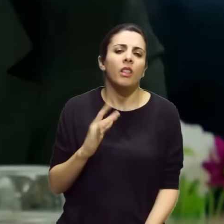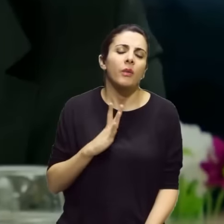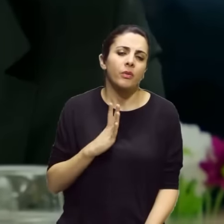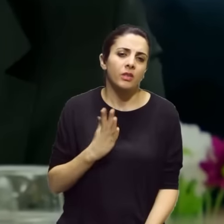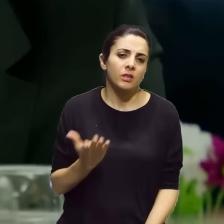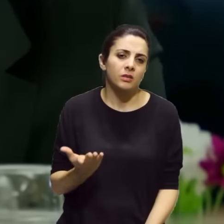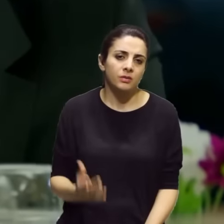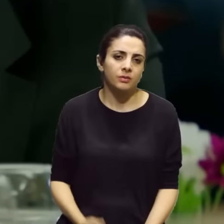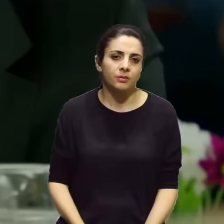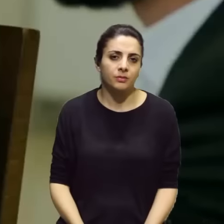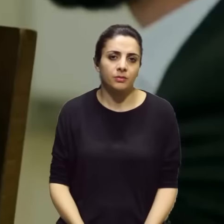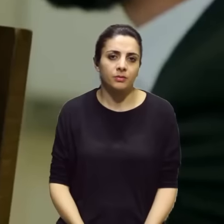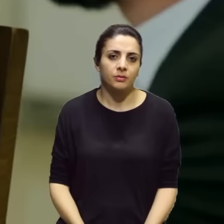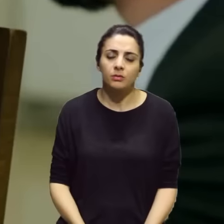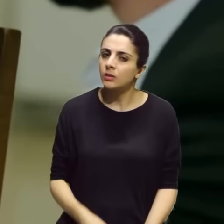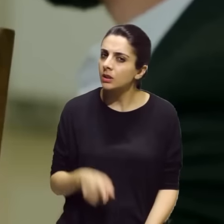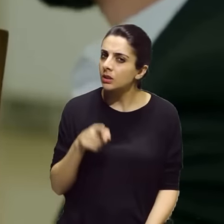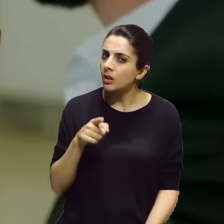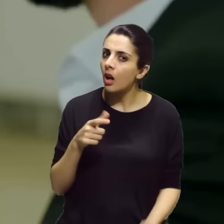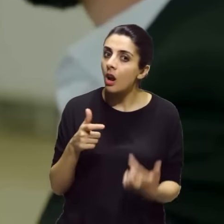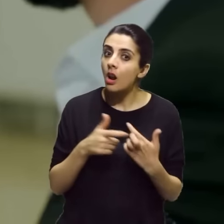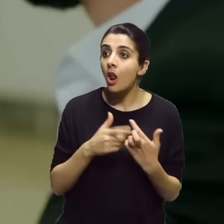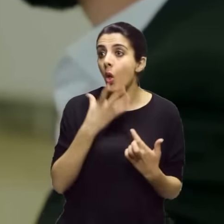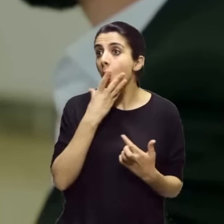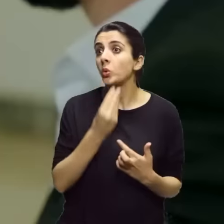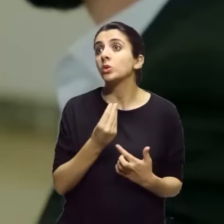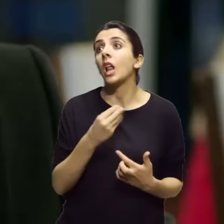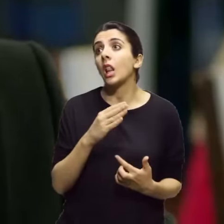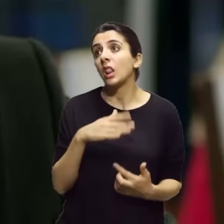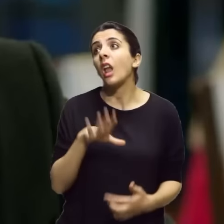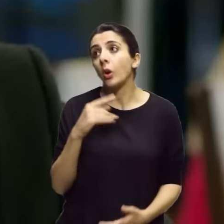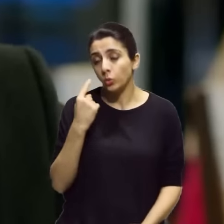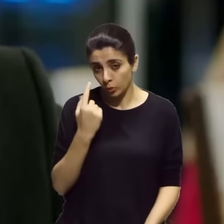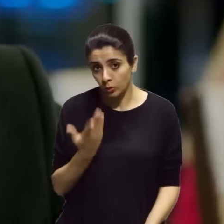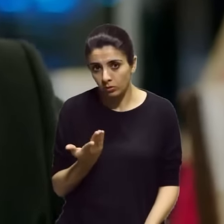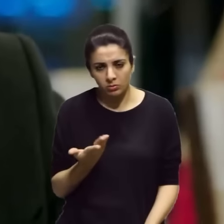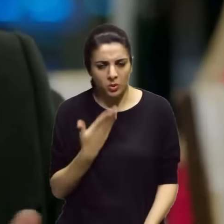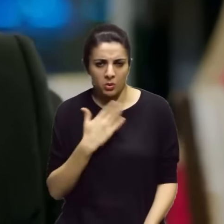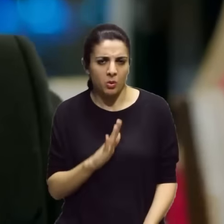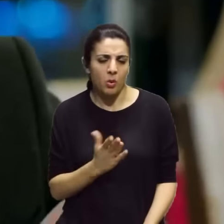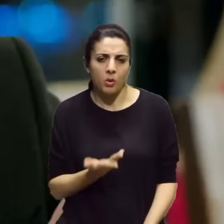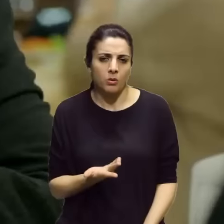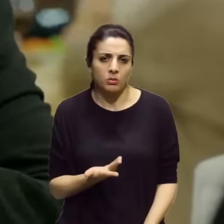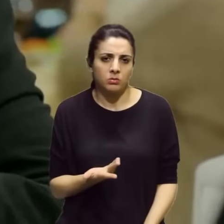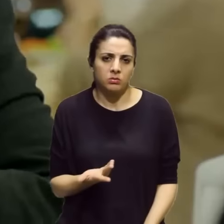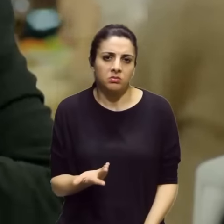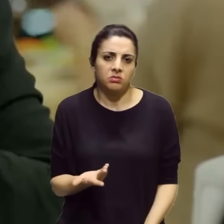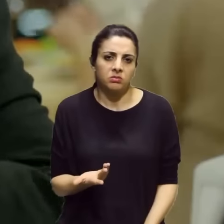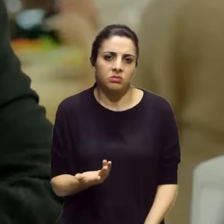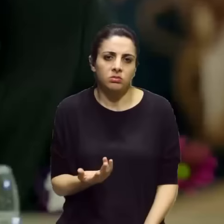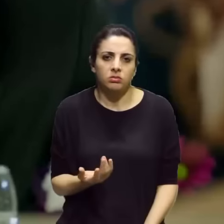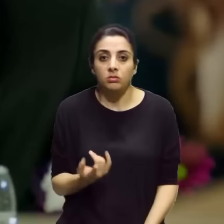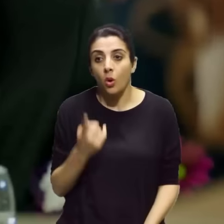Sabri dudak sarkıttı. Sen Reyhan'ı güzel bulmuyor musun? Yo. Yani